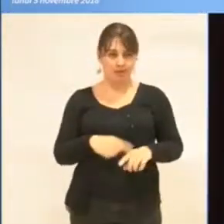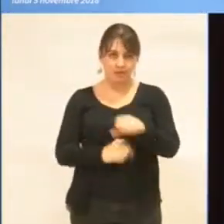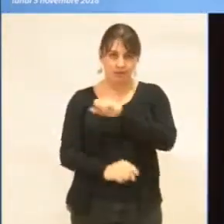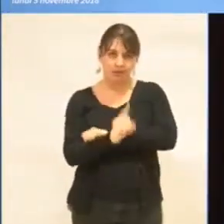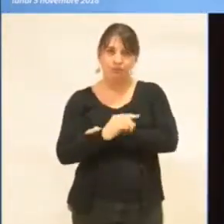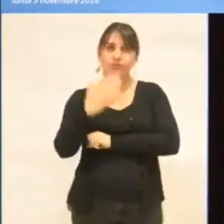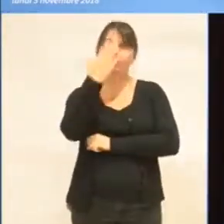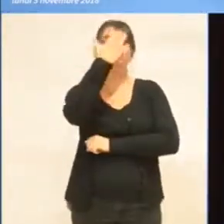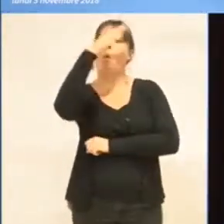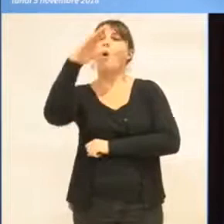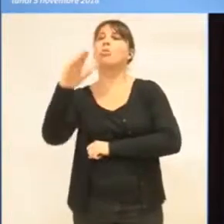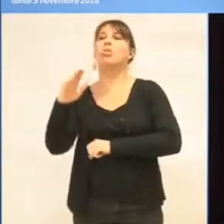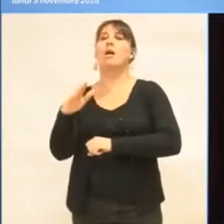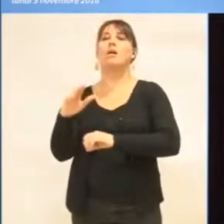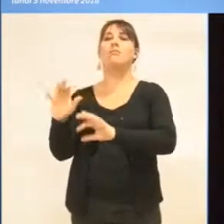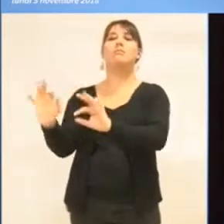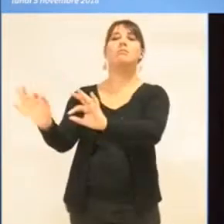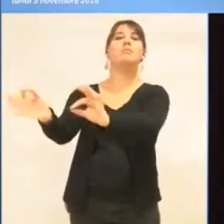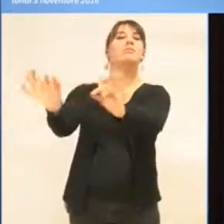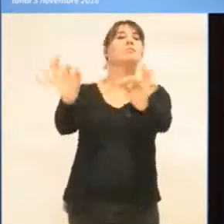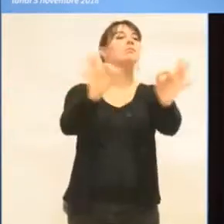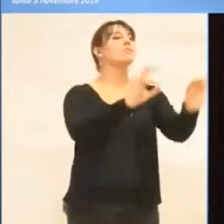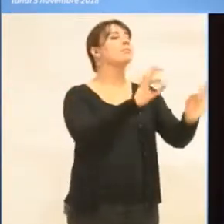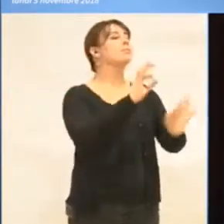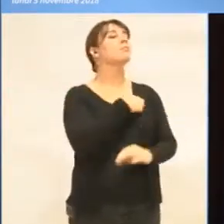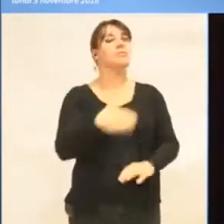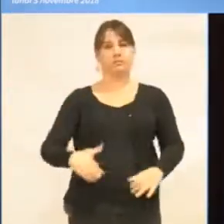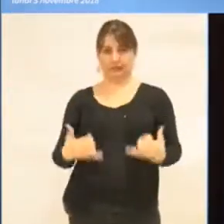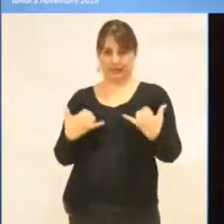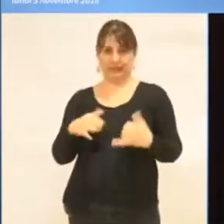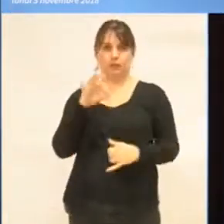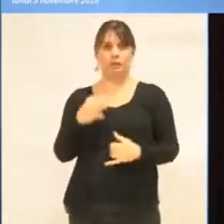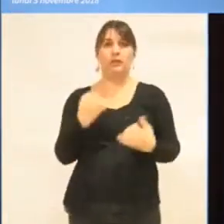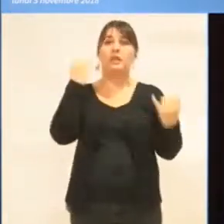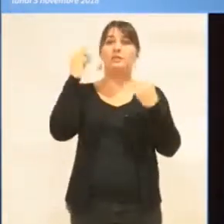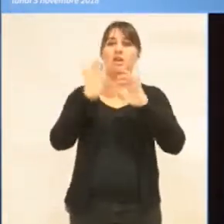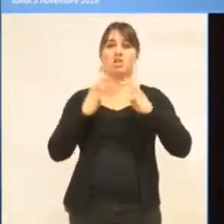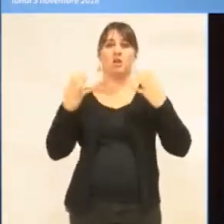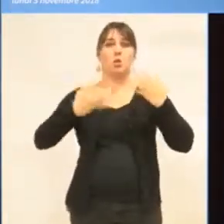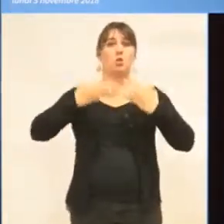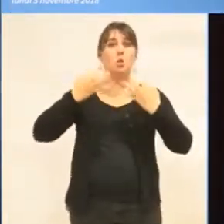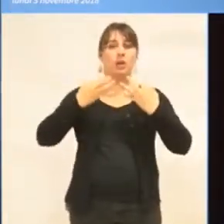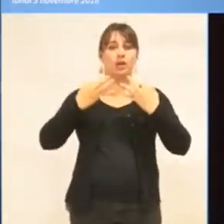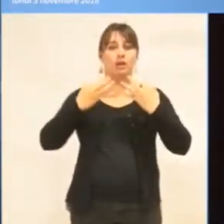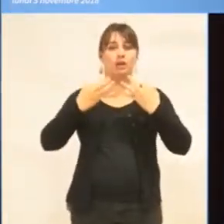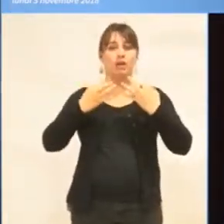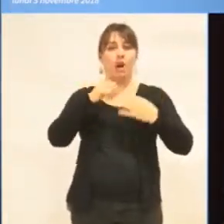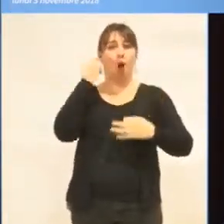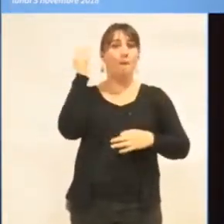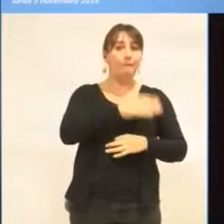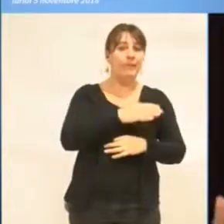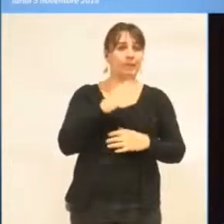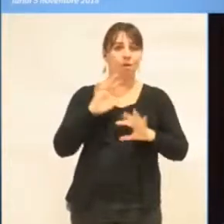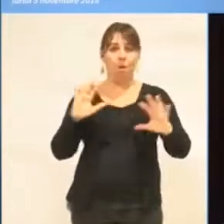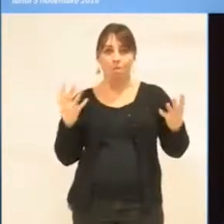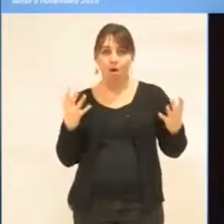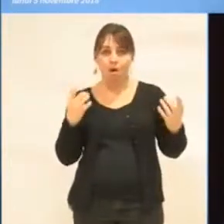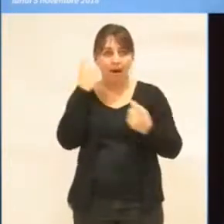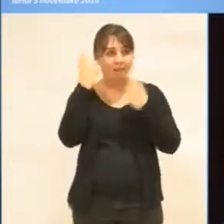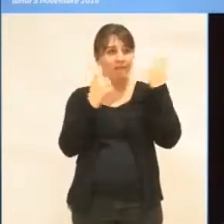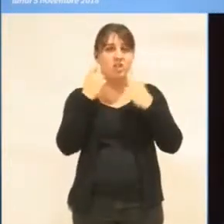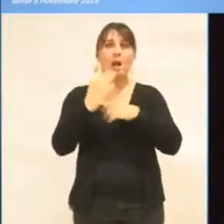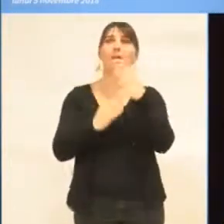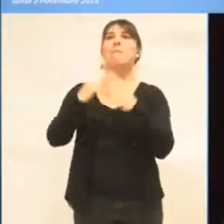impressionnante, « La loi nous contraint à prévoir un rapport chaque année ». Alors c'est vrai que quand en plus on est la collectivité qui vient d'annuler